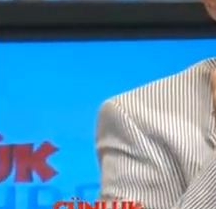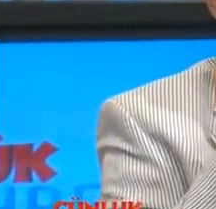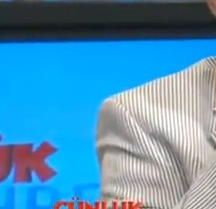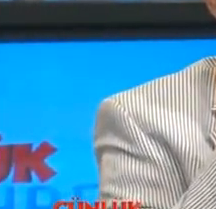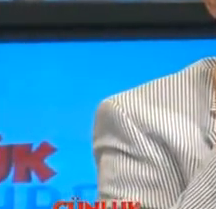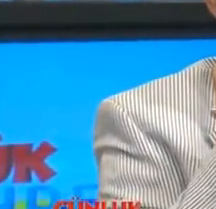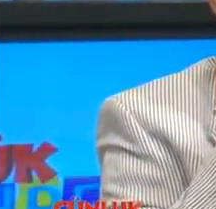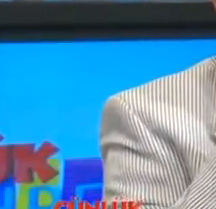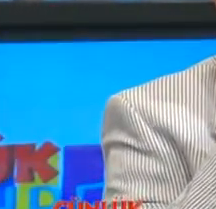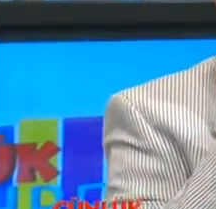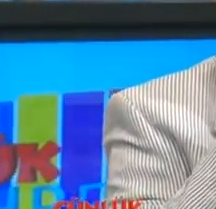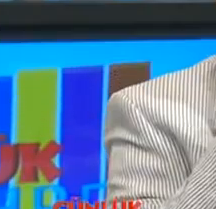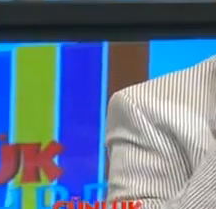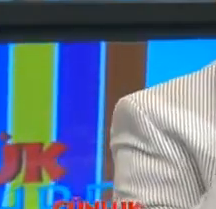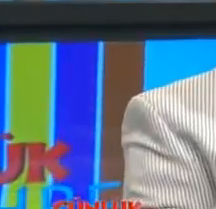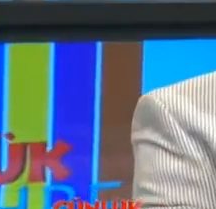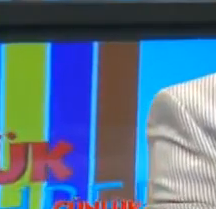dönmeyecek.